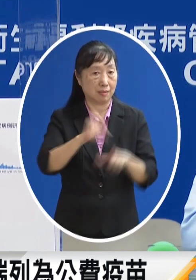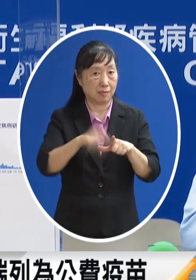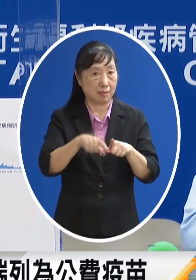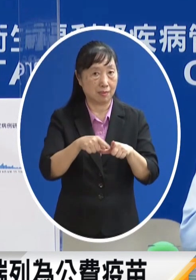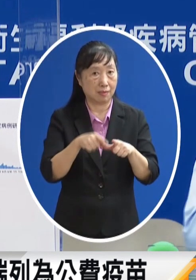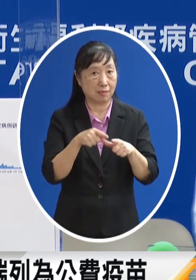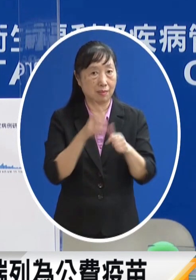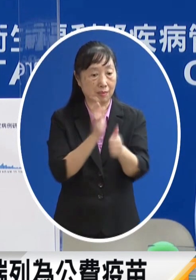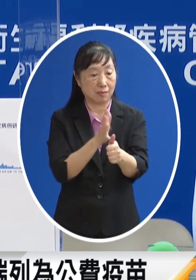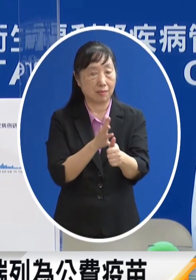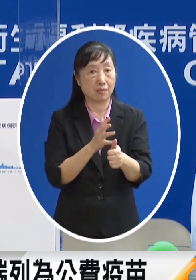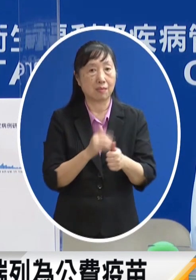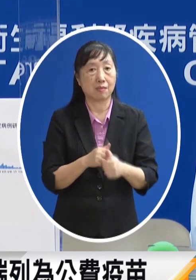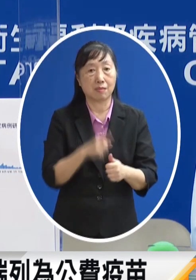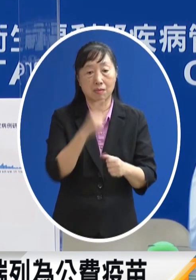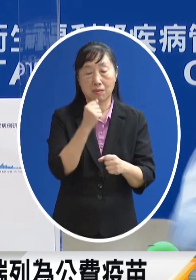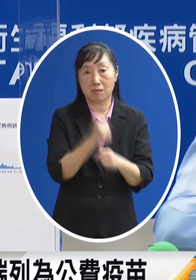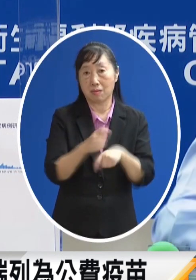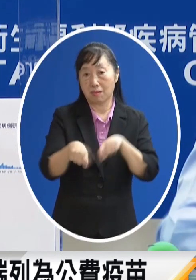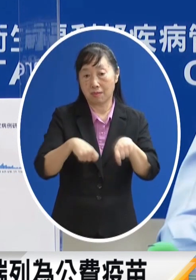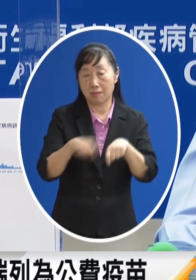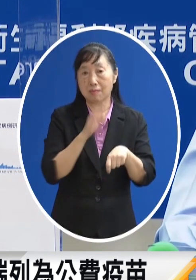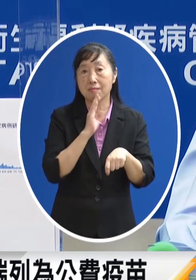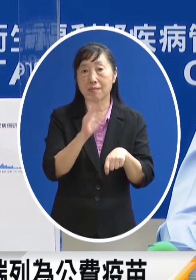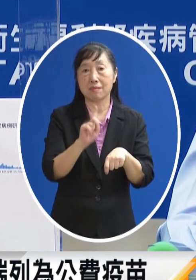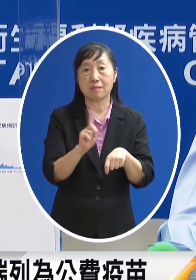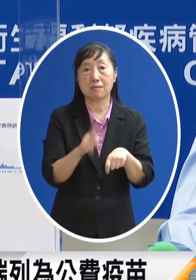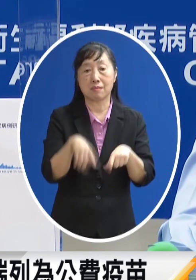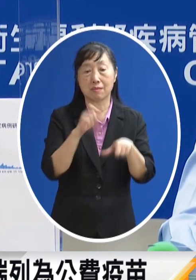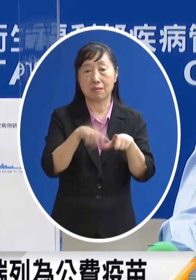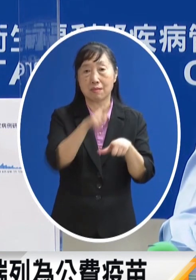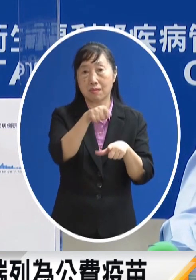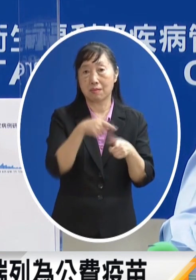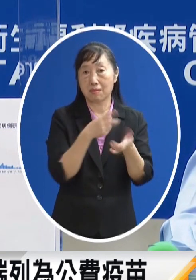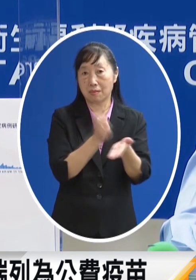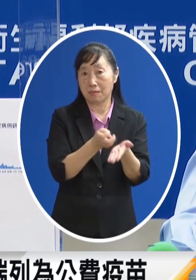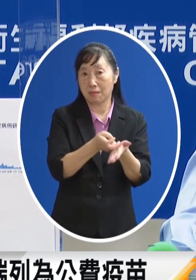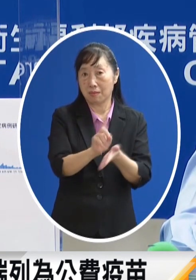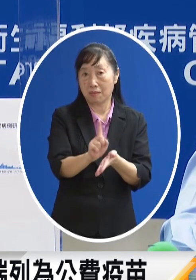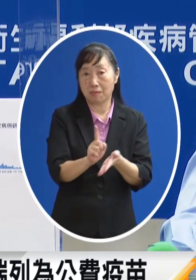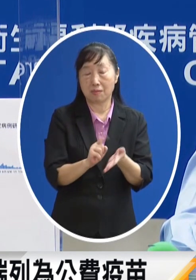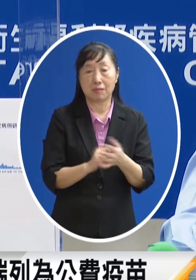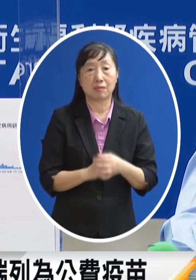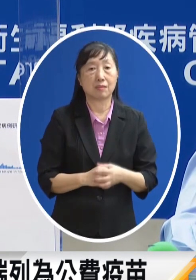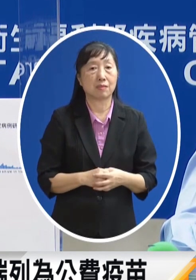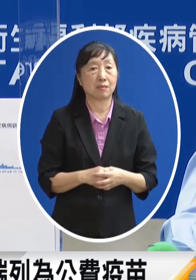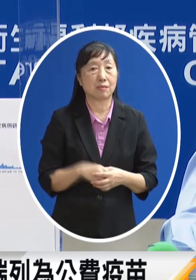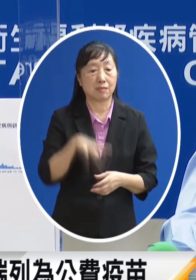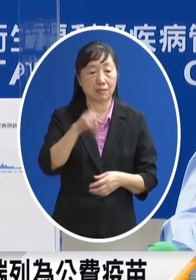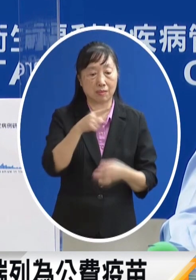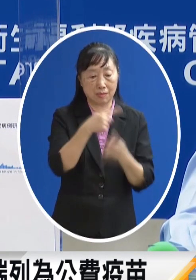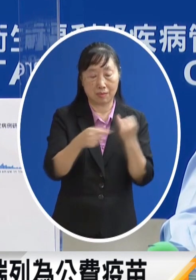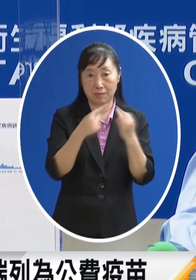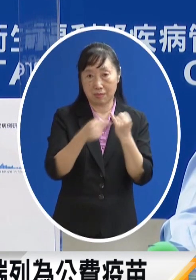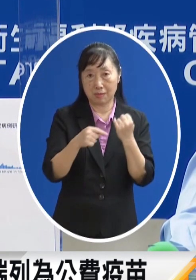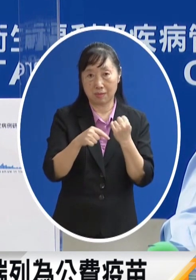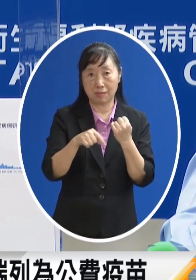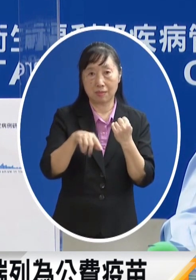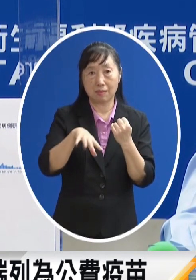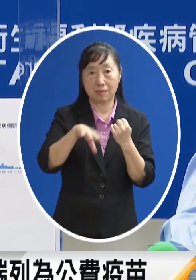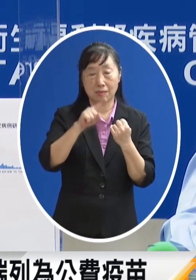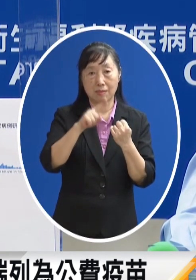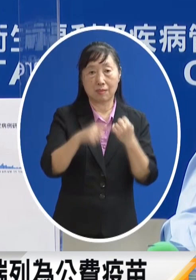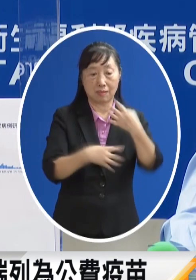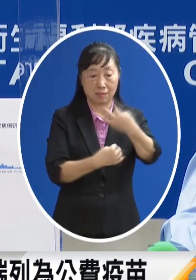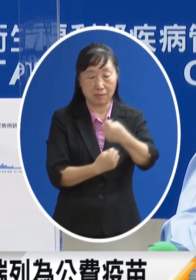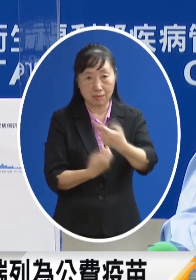看他供货的一个计划。那我们原来的契约的要求，那看能不能先把这个量，要把它供货的时